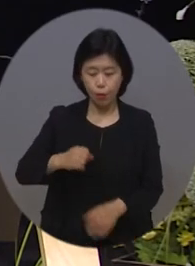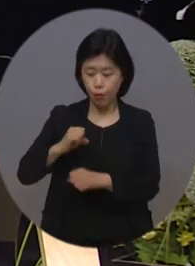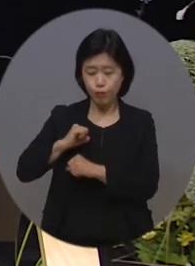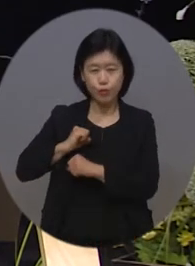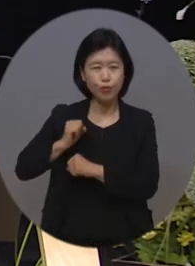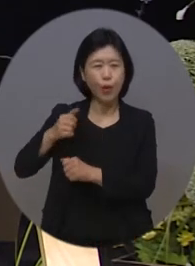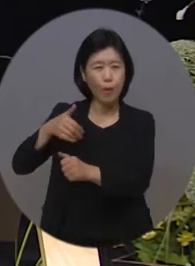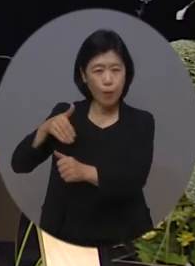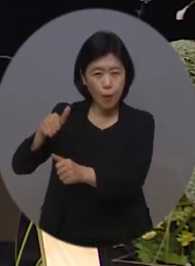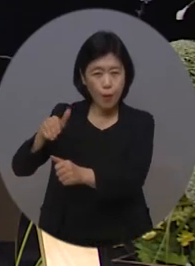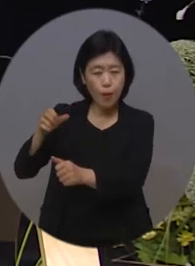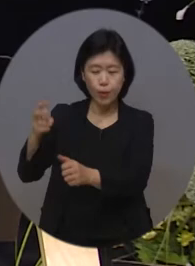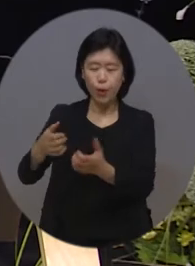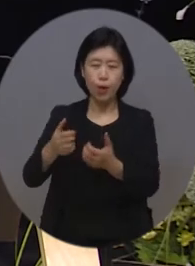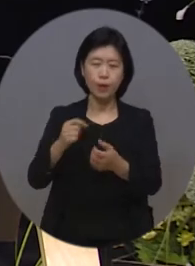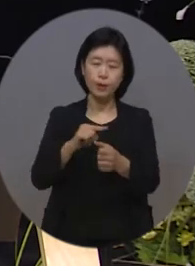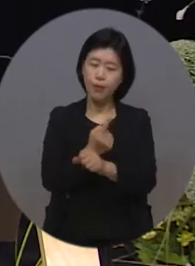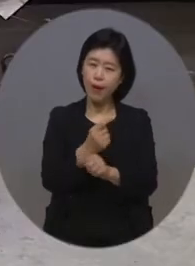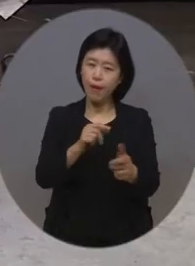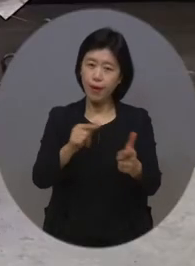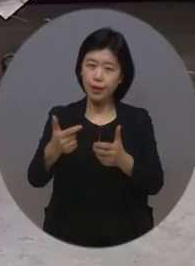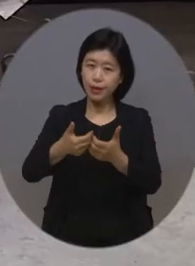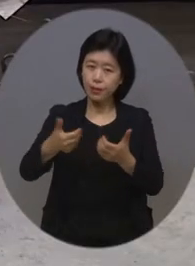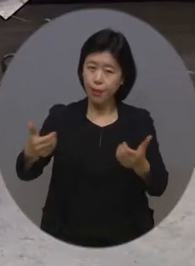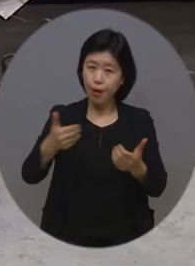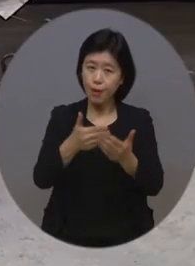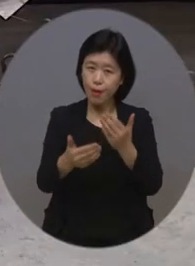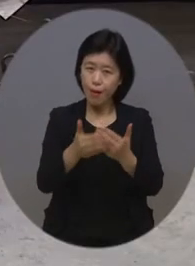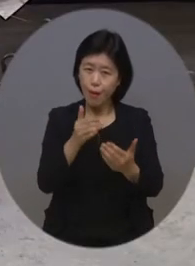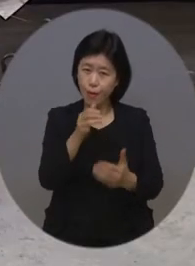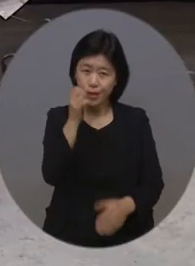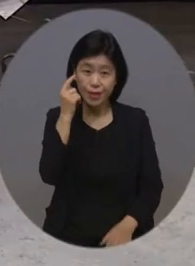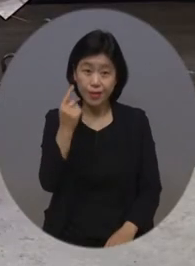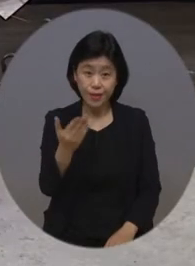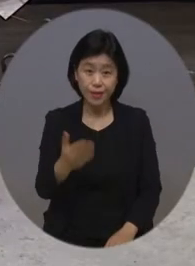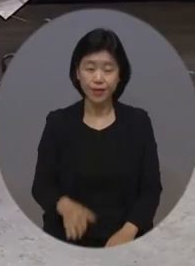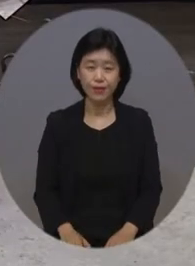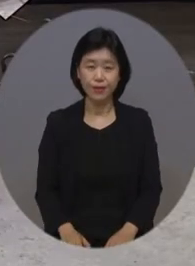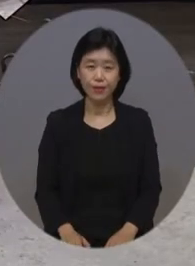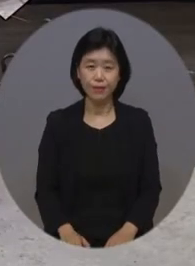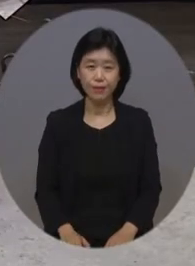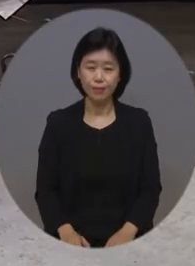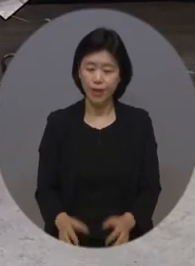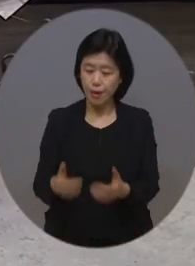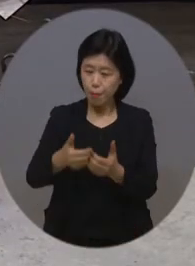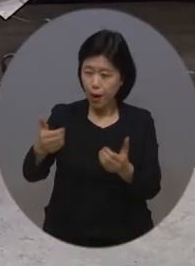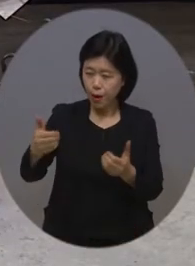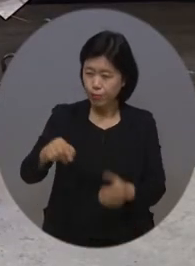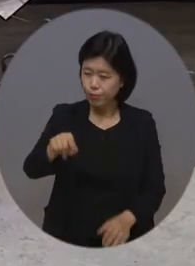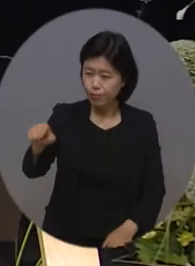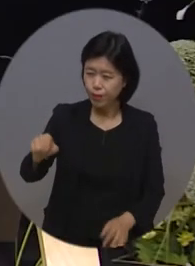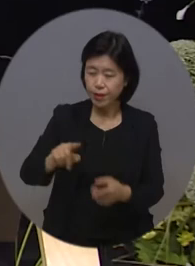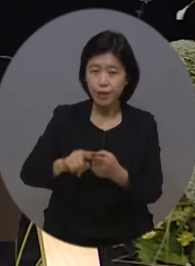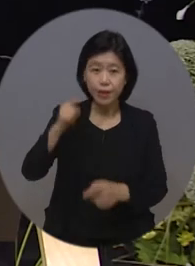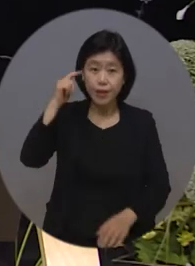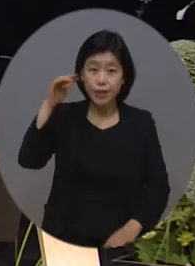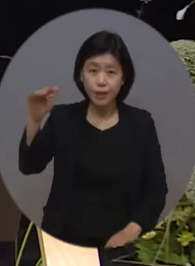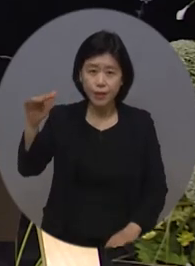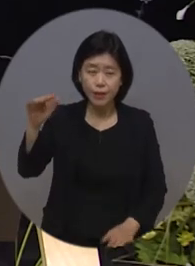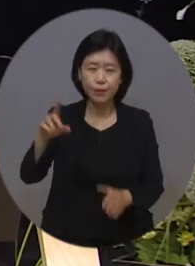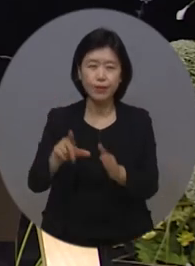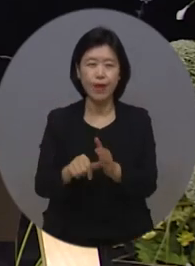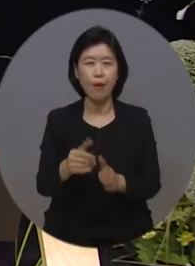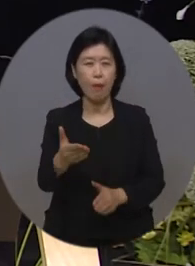하는 이별은 없으셨는지요? 또 그리울 땐 어떻게 하시는지요? 저는 2년 전